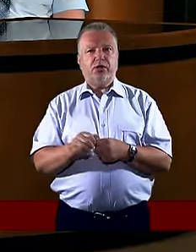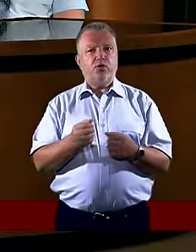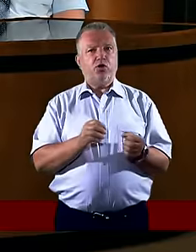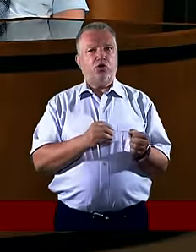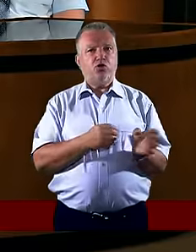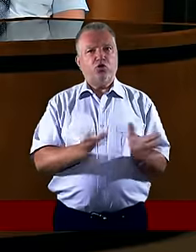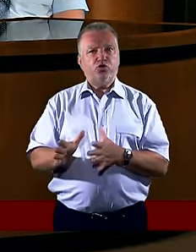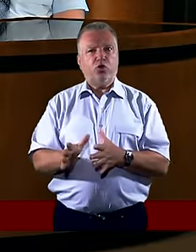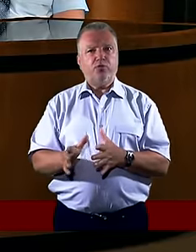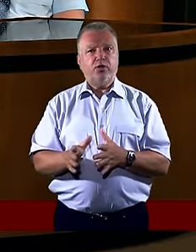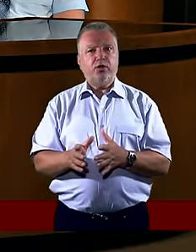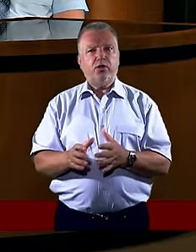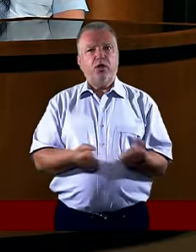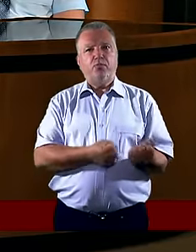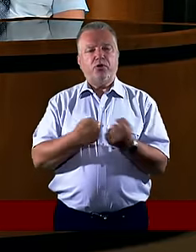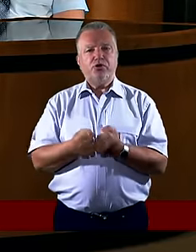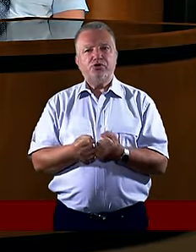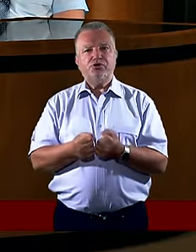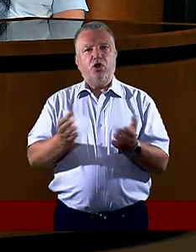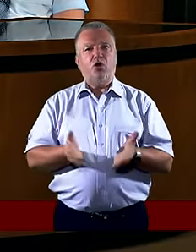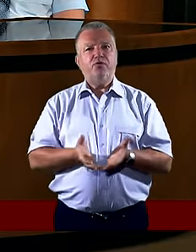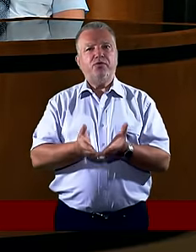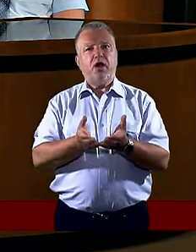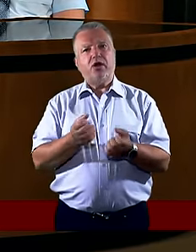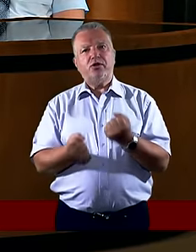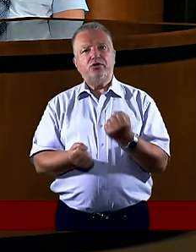gotowy ponieść jakieś ofiary, trudy,